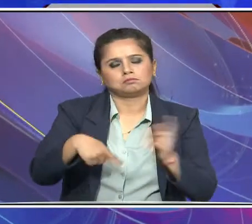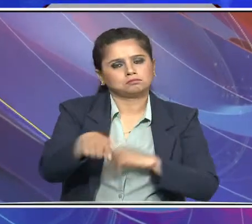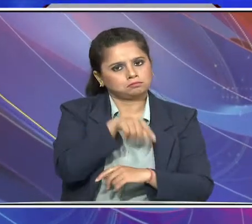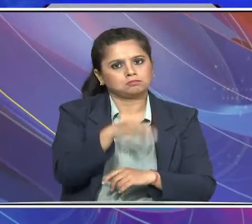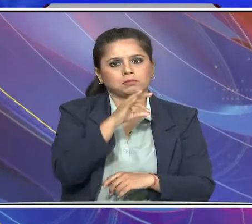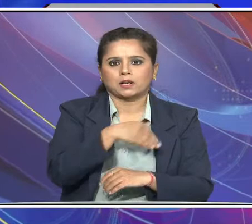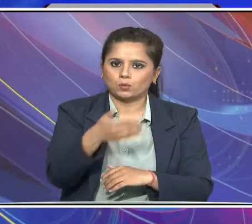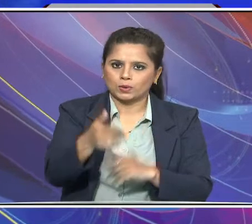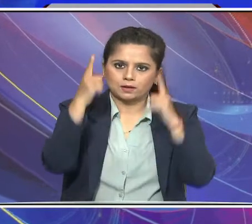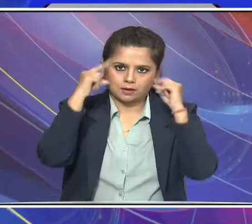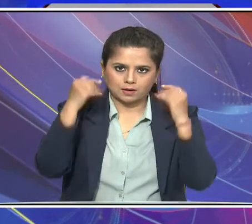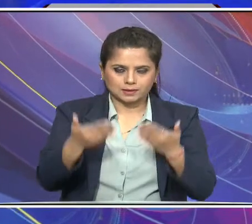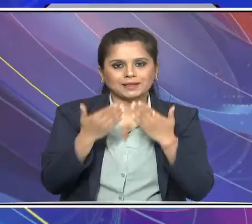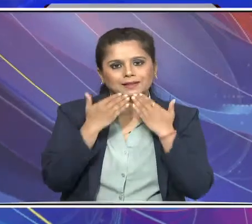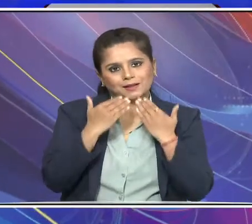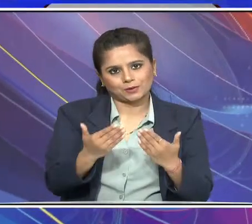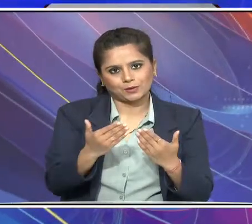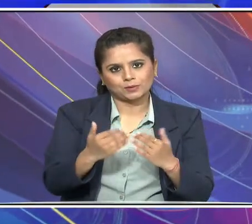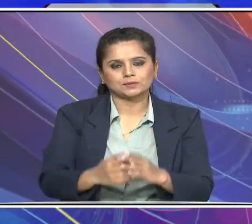नर्सिंग थैंक यू